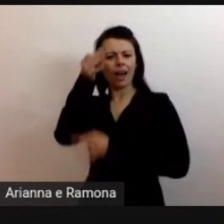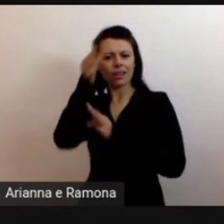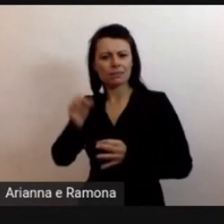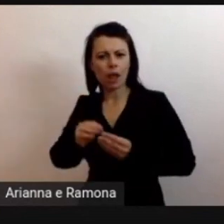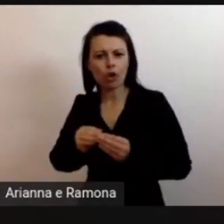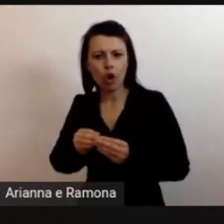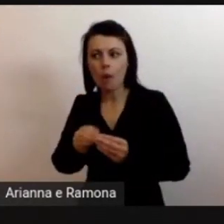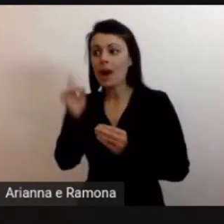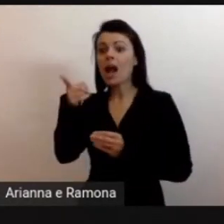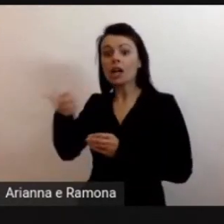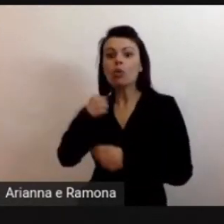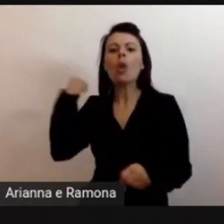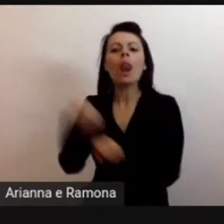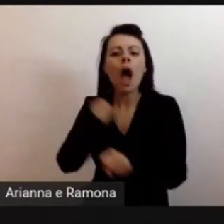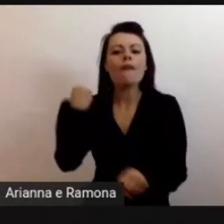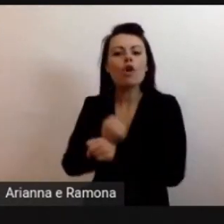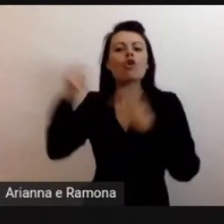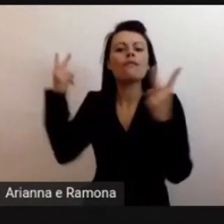lavorare